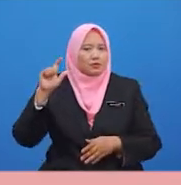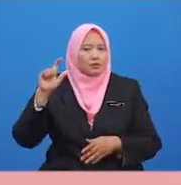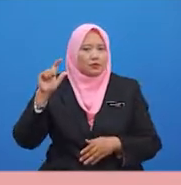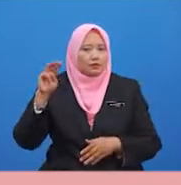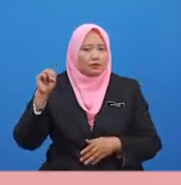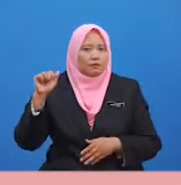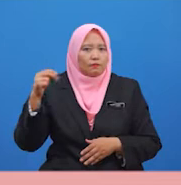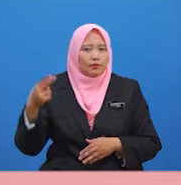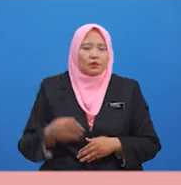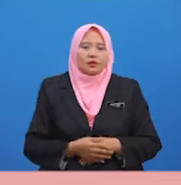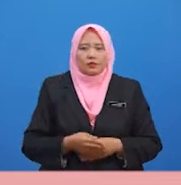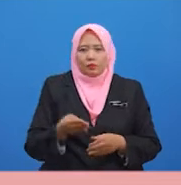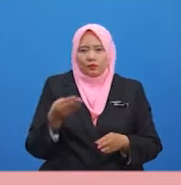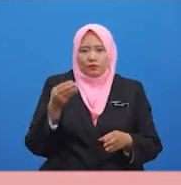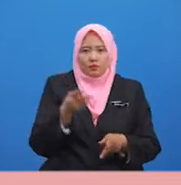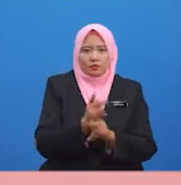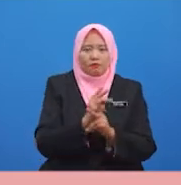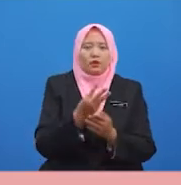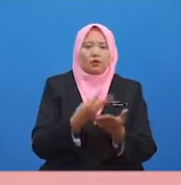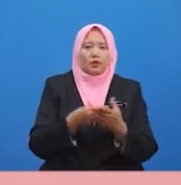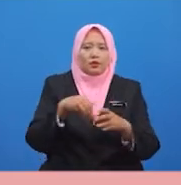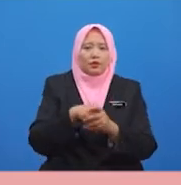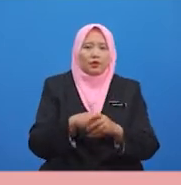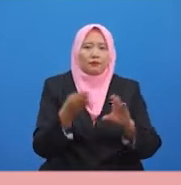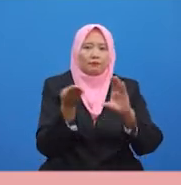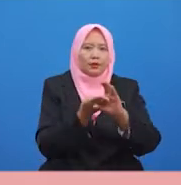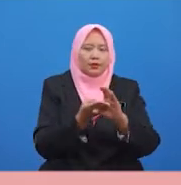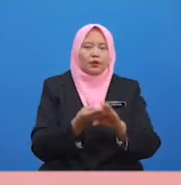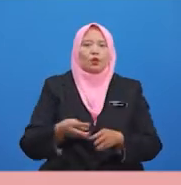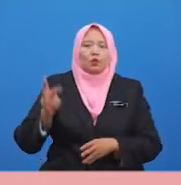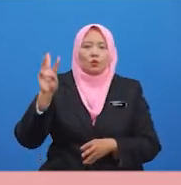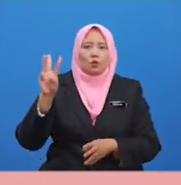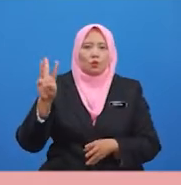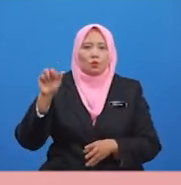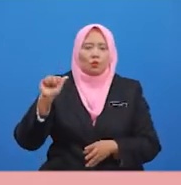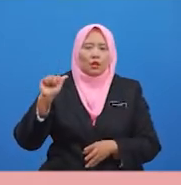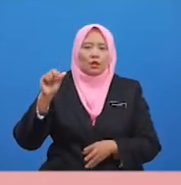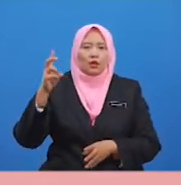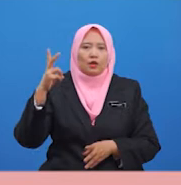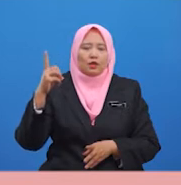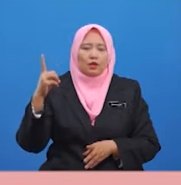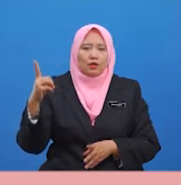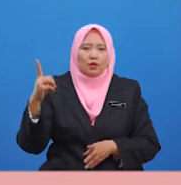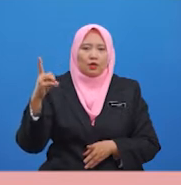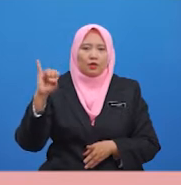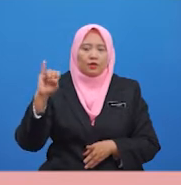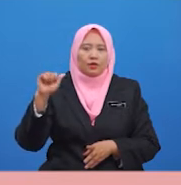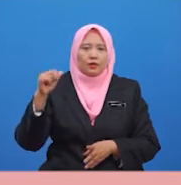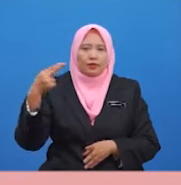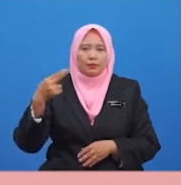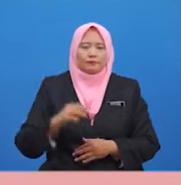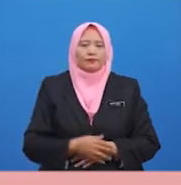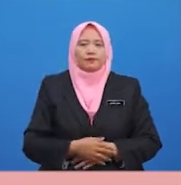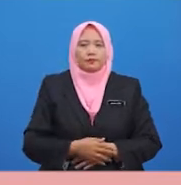wang. Jawapannya qardu. Soalan keempat, Salmah menyimpan wang di